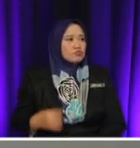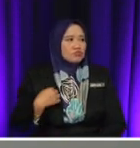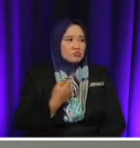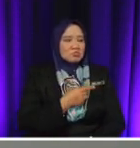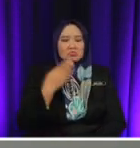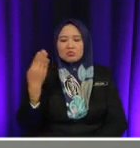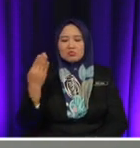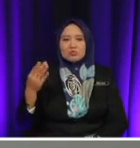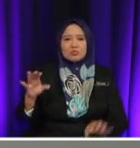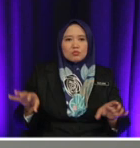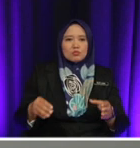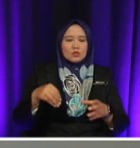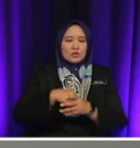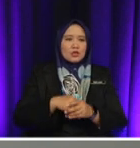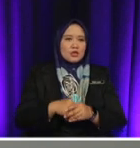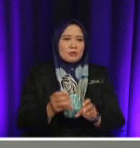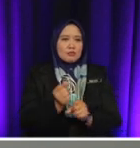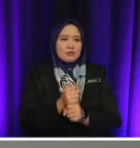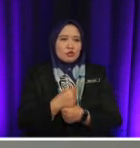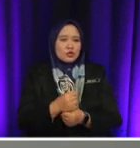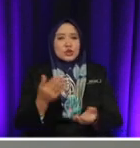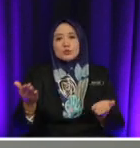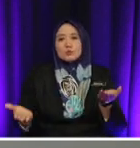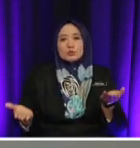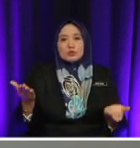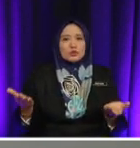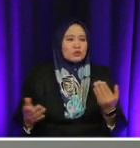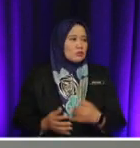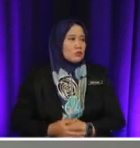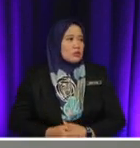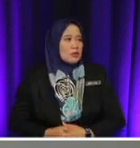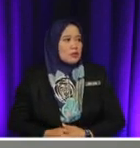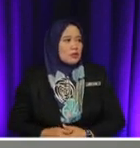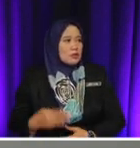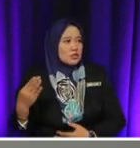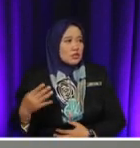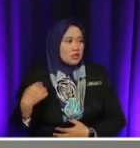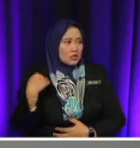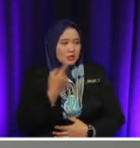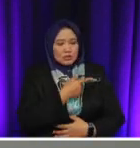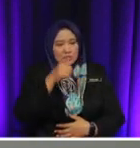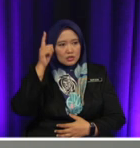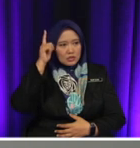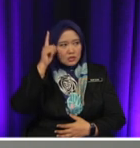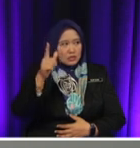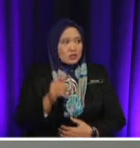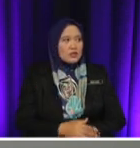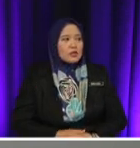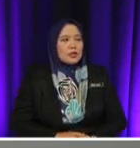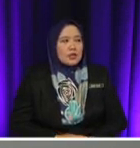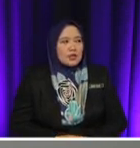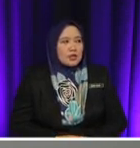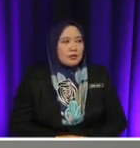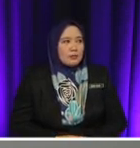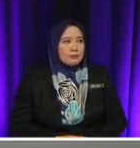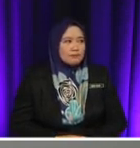rajah Oke kita tengok soalan contoh berdasarkan pemerhatian Oke kita berikan di sinle